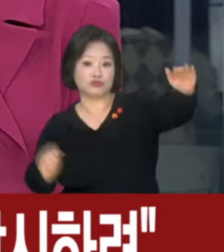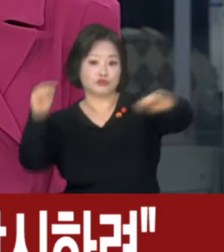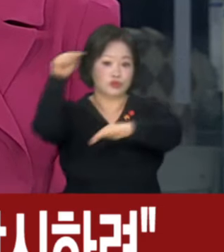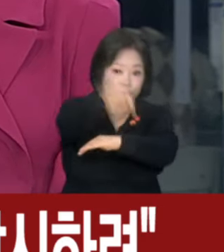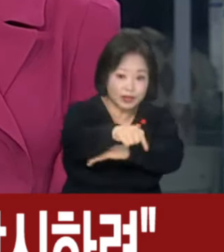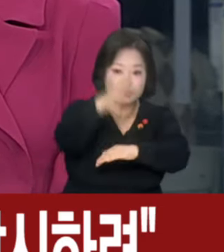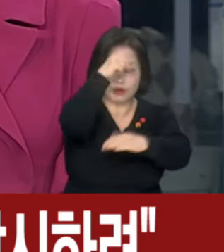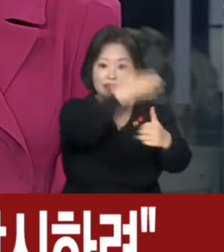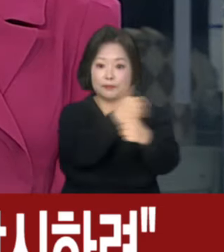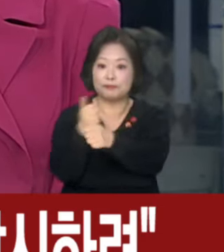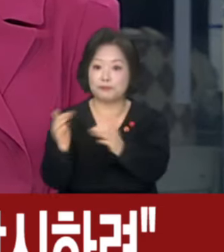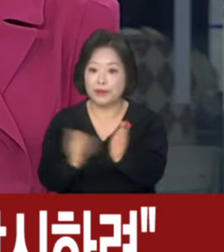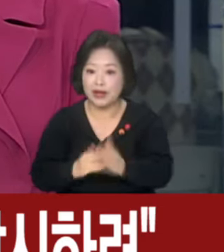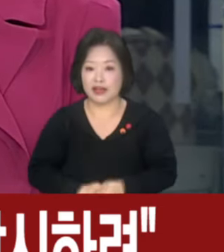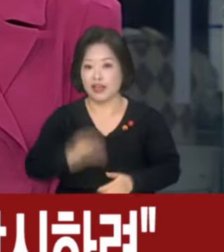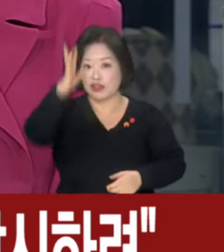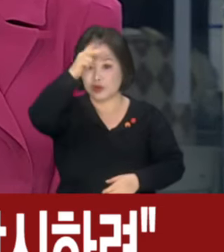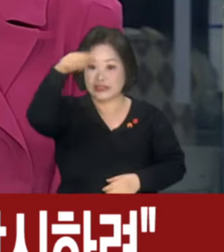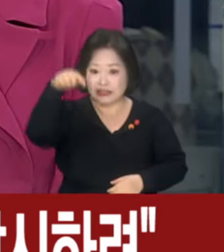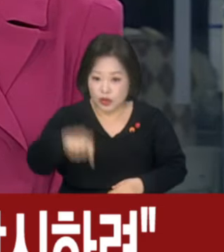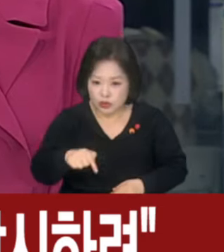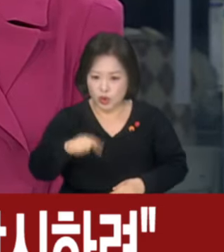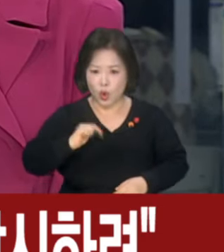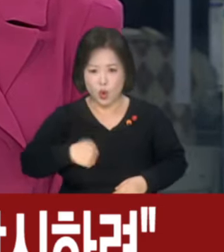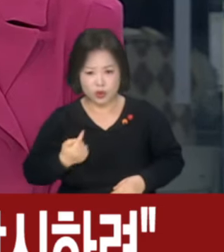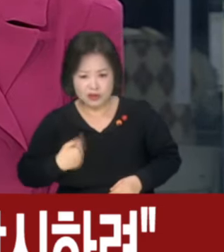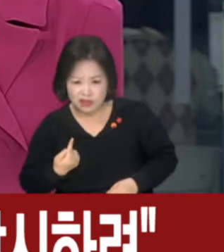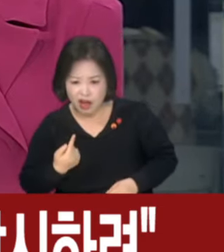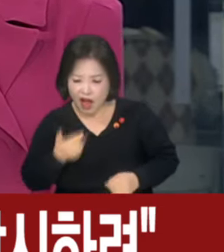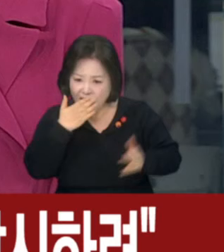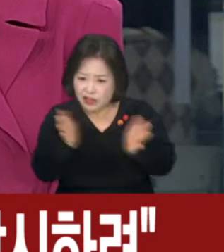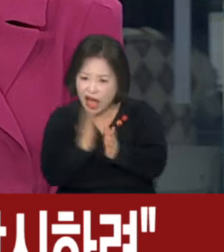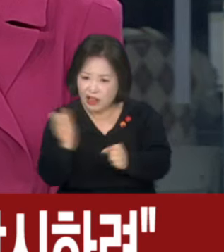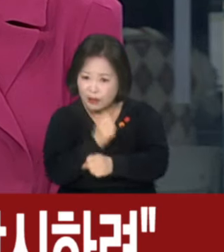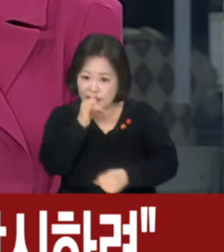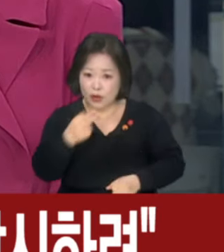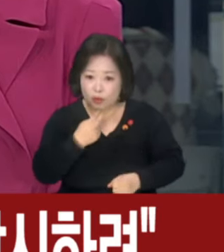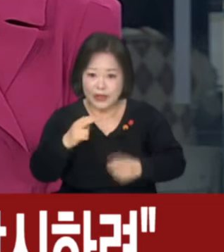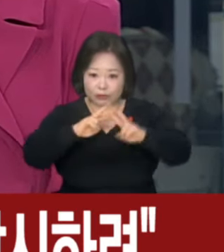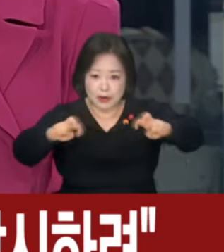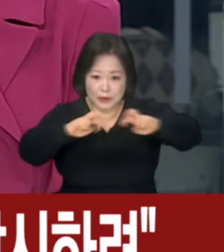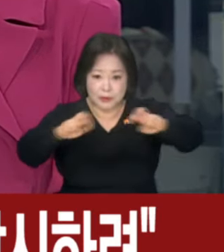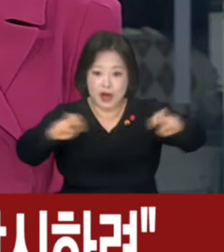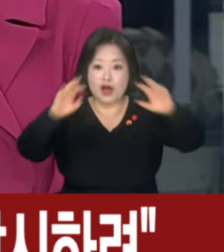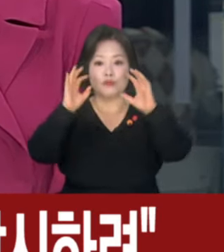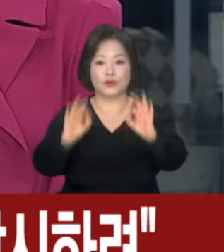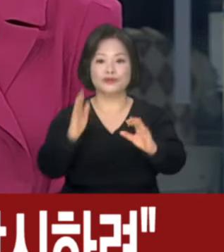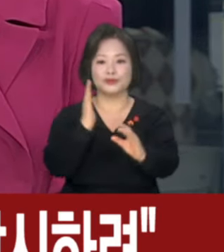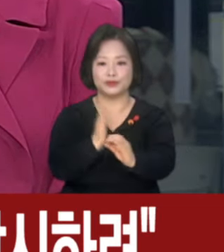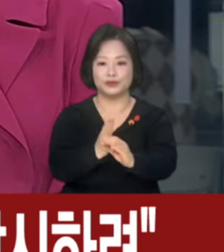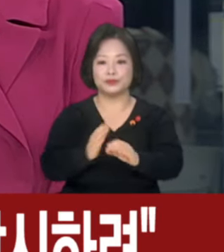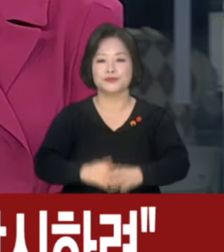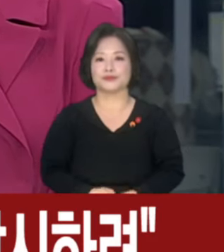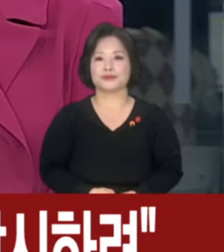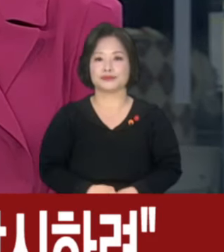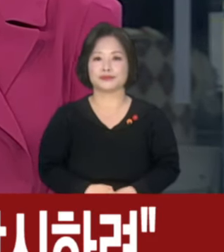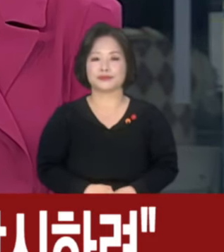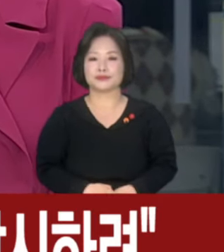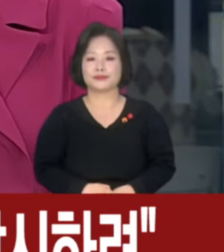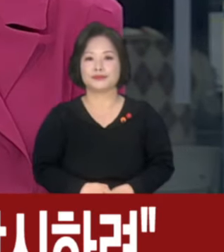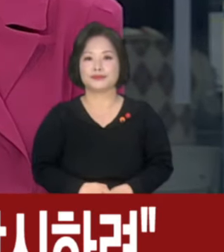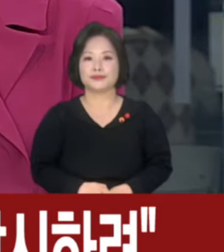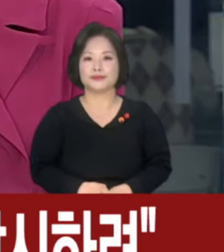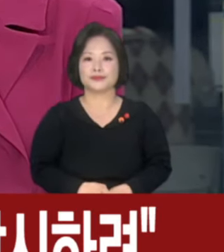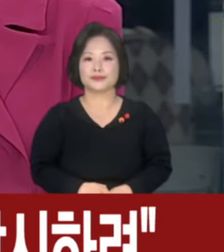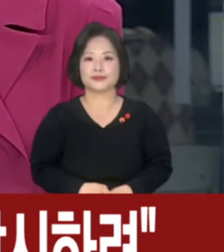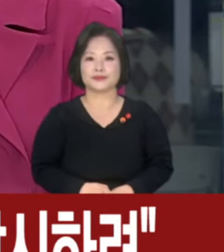경찰에 붙잡혔는데요. 경찰은 단독 범행인지 등을 두고 수사를 벌이고 있습니다. 자세한 내용 보도국 연결해서 알아봅니다. 진기훈